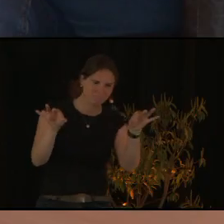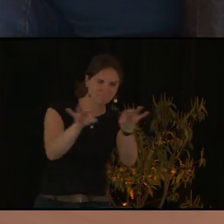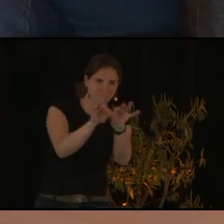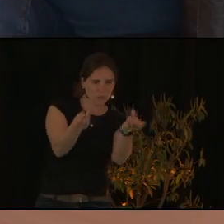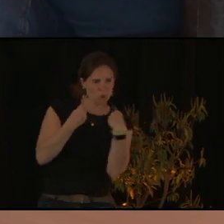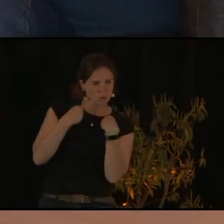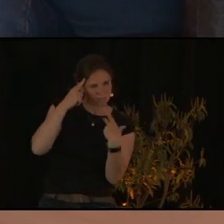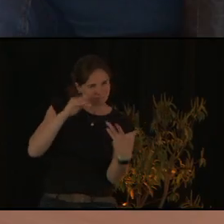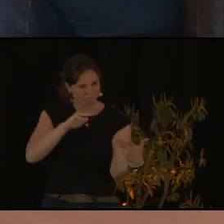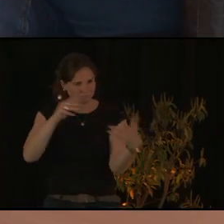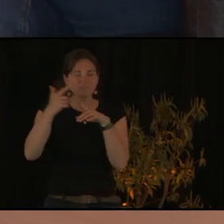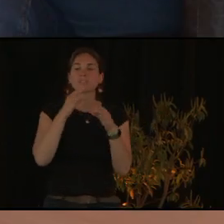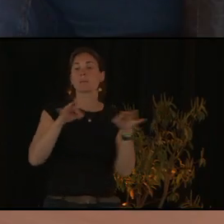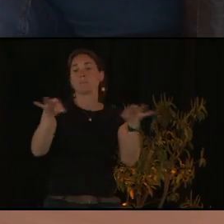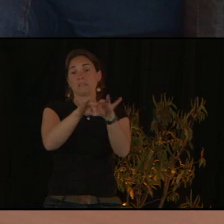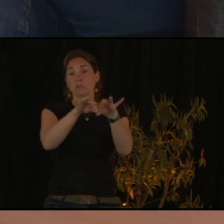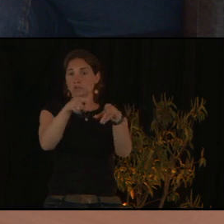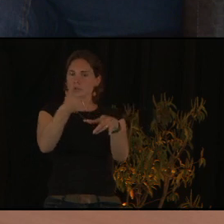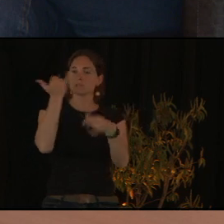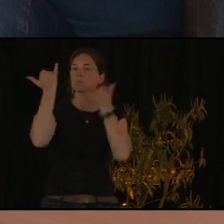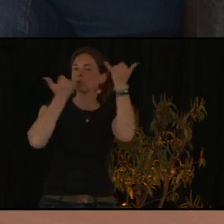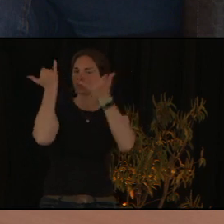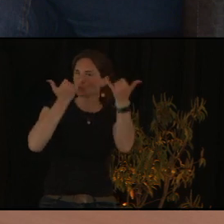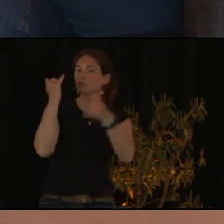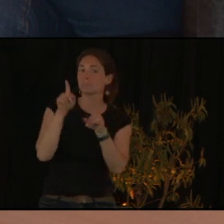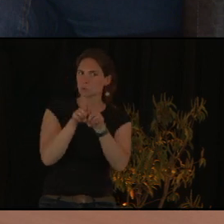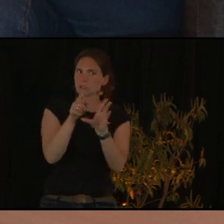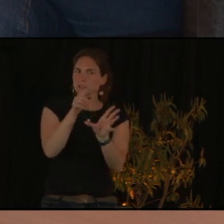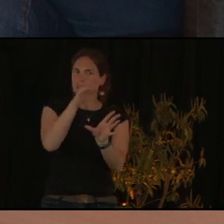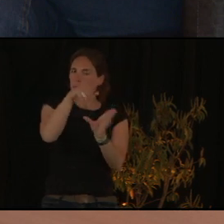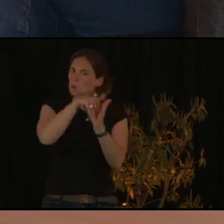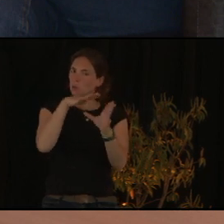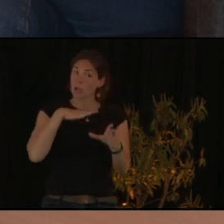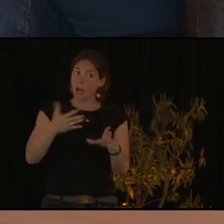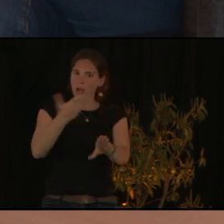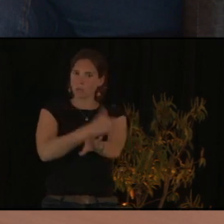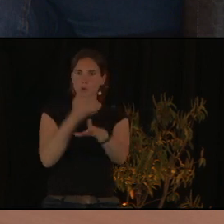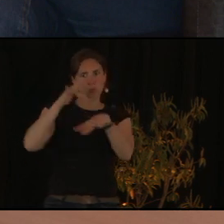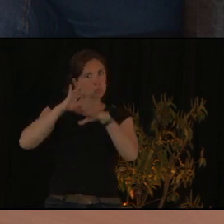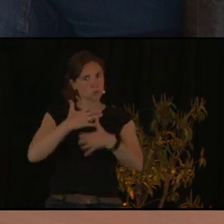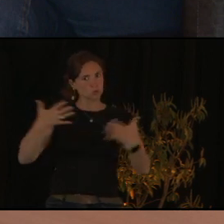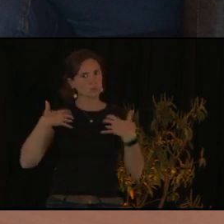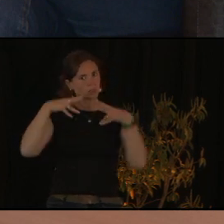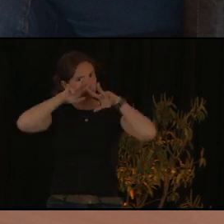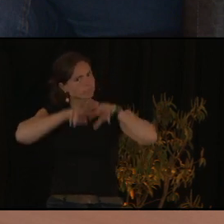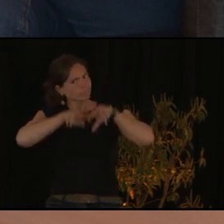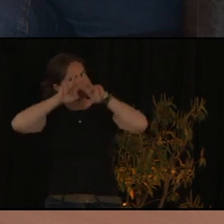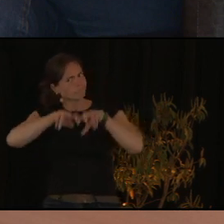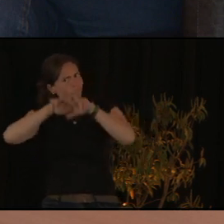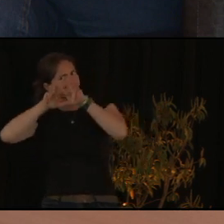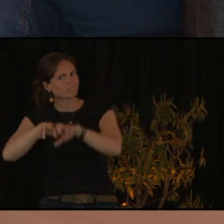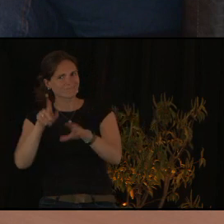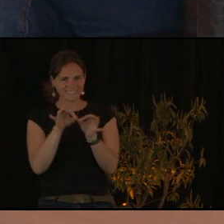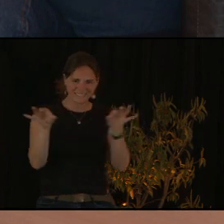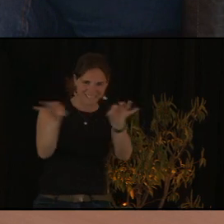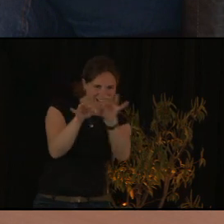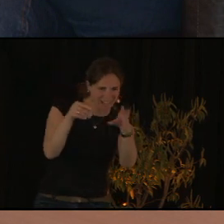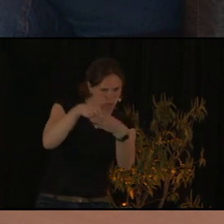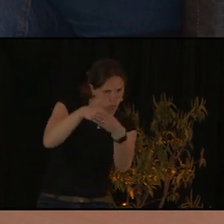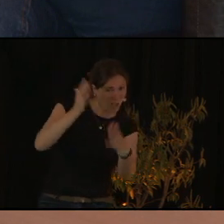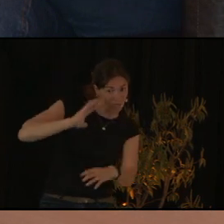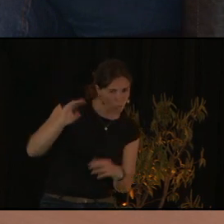fois imaginaire et en même temps avec tout un ensemble de recherches scientifiques sur qu'est-ce que cette Terre aujourd'hui, qu'est-ce qu'elle a